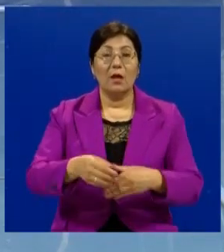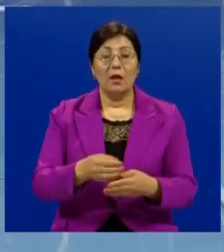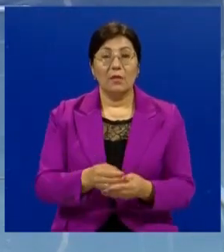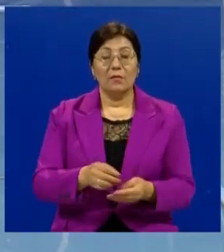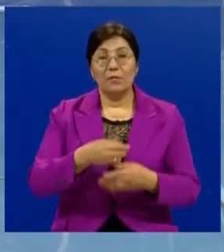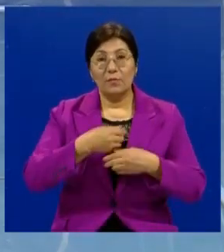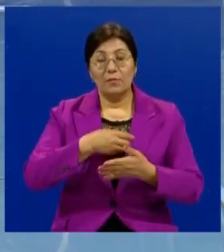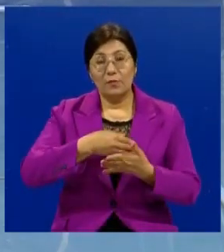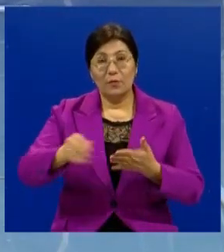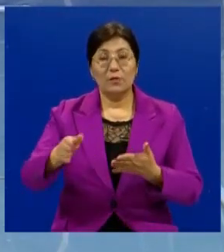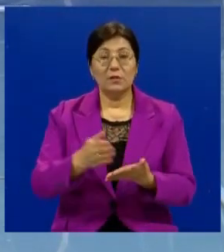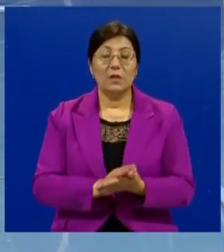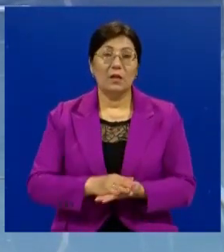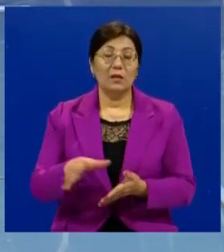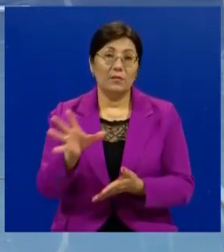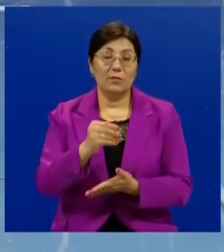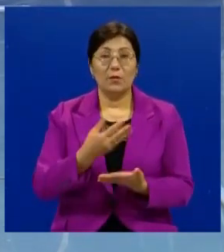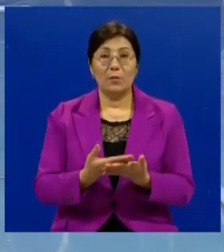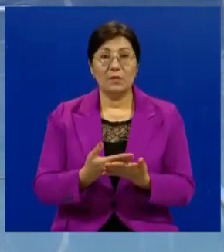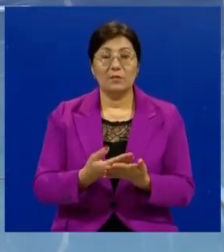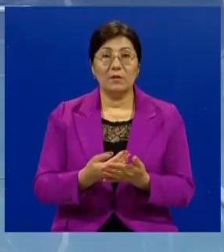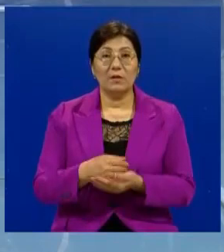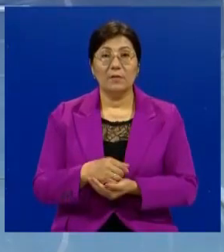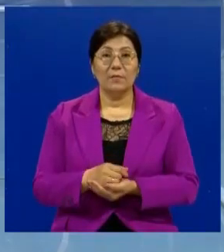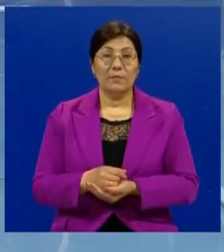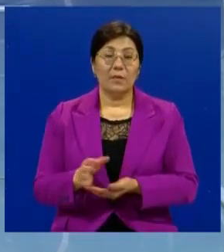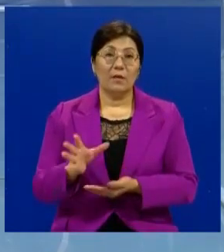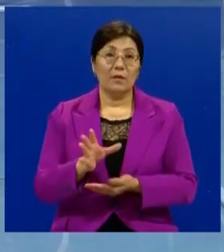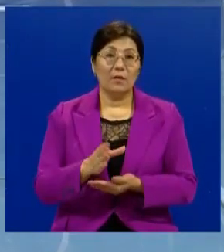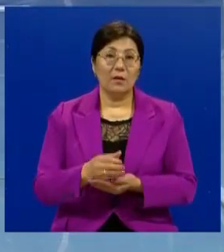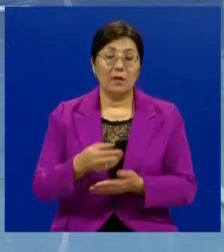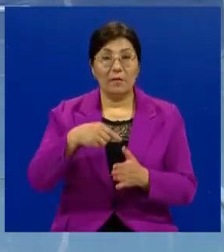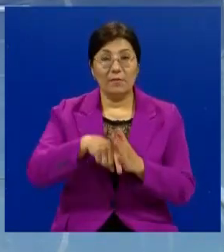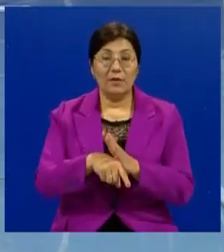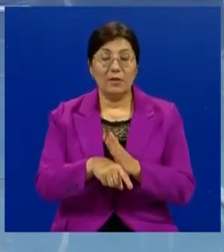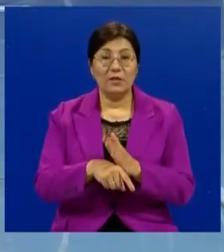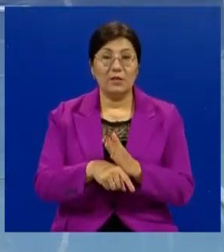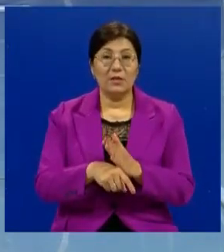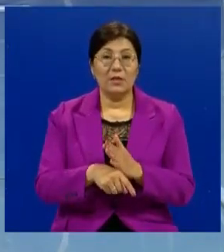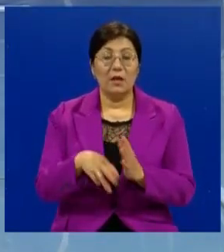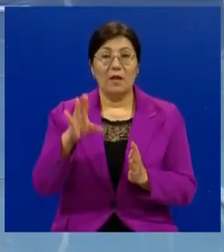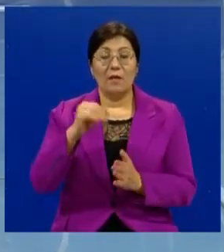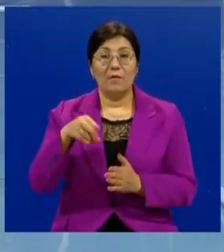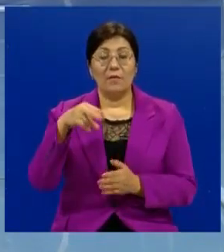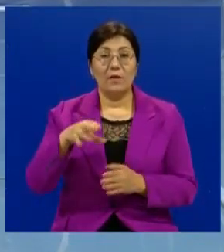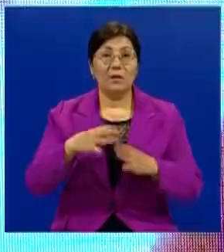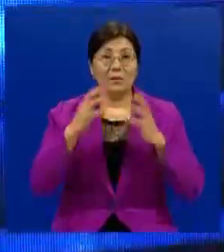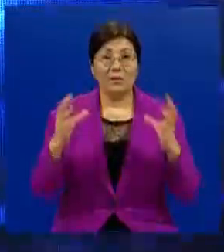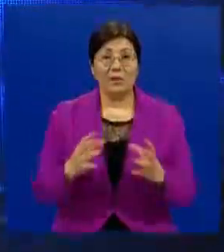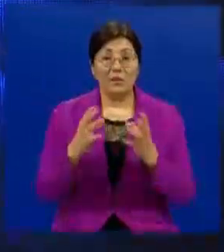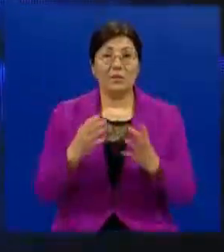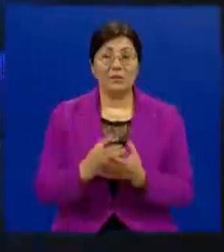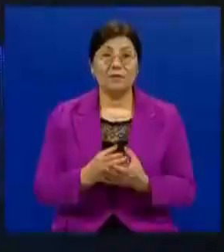лоджии, балконы и так далее. А внешний вид этих зданий, к моей великой радости, сохранился.